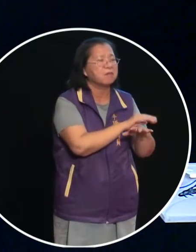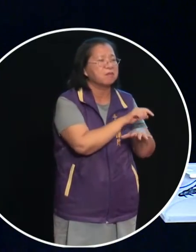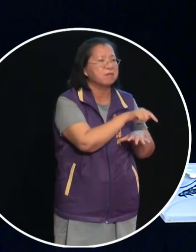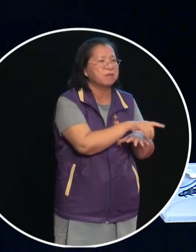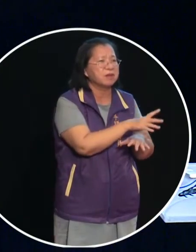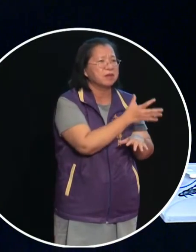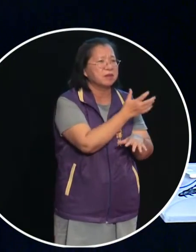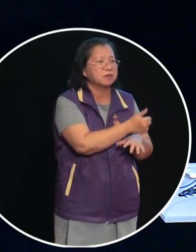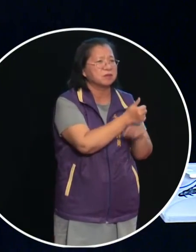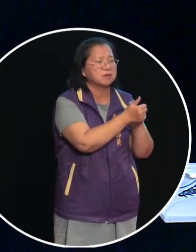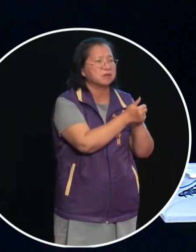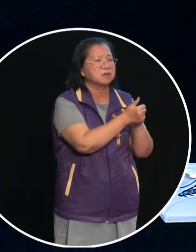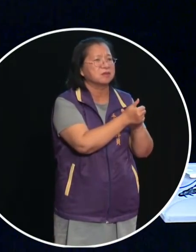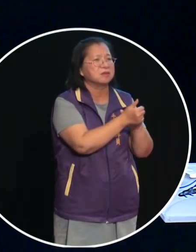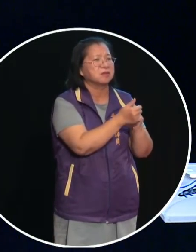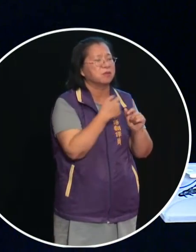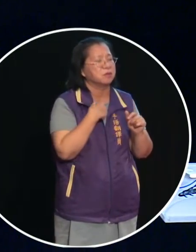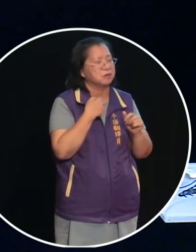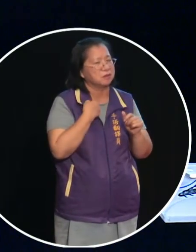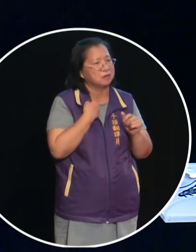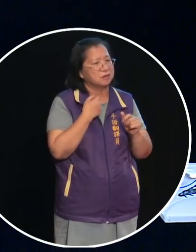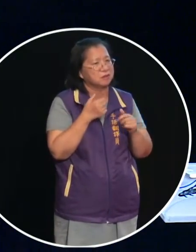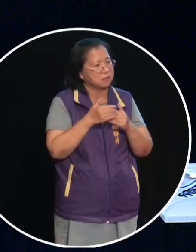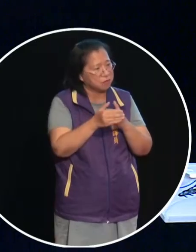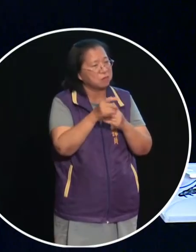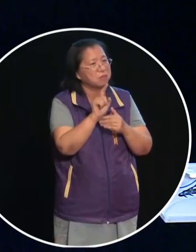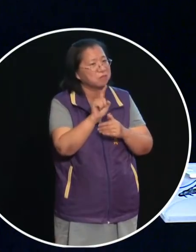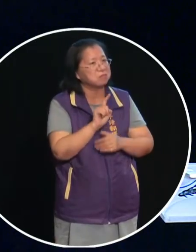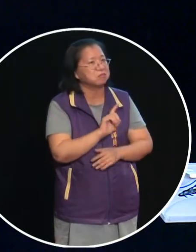教，对，所以我想要了解多一点，谢谢。